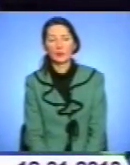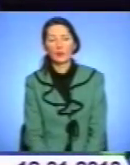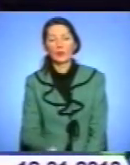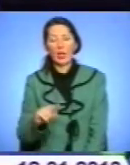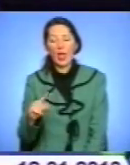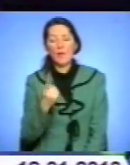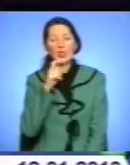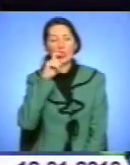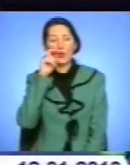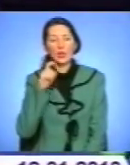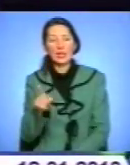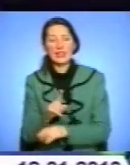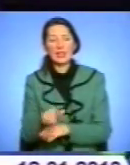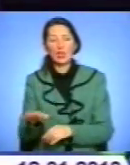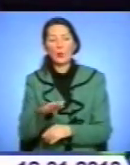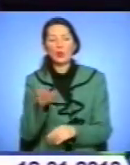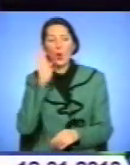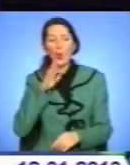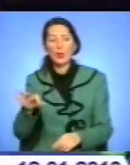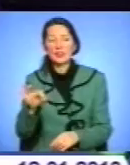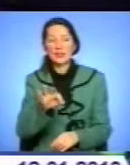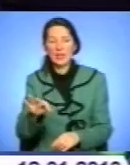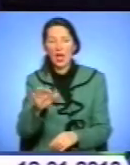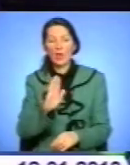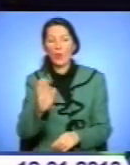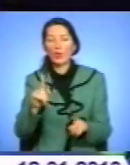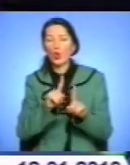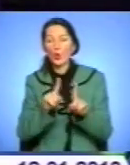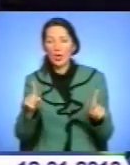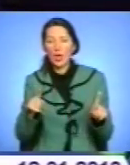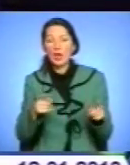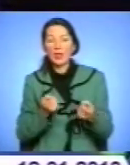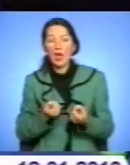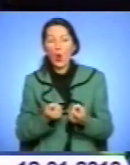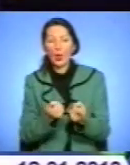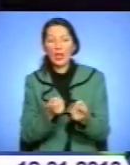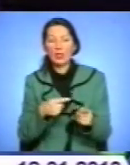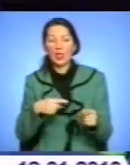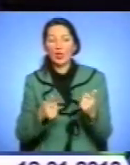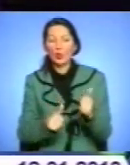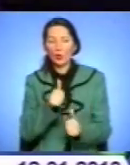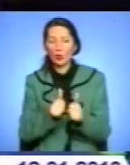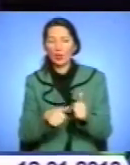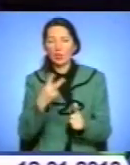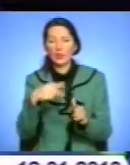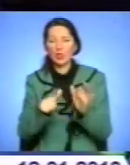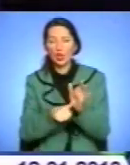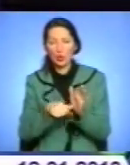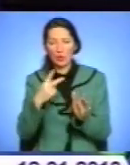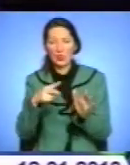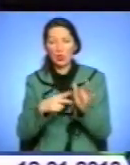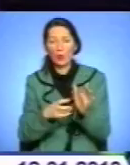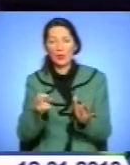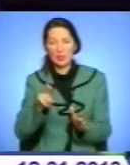Вперше в Україні на Тернопільському ставі відбудеться унікальний хокейний турнір. 26-27 січня на